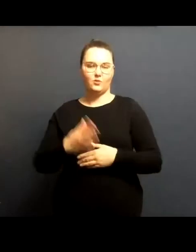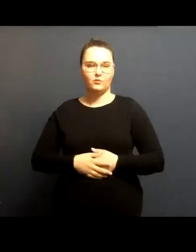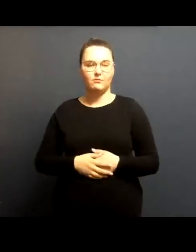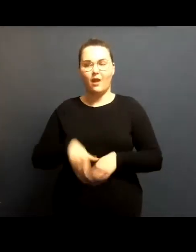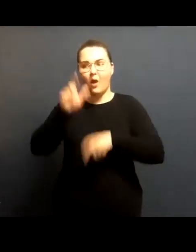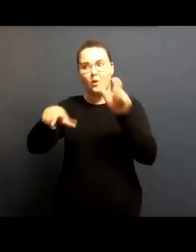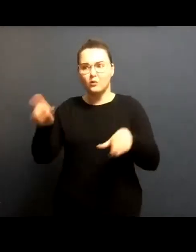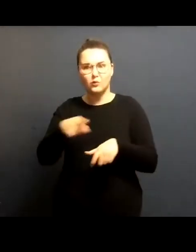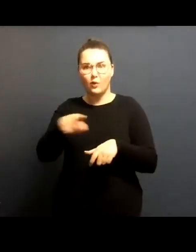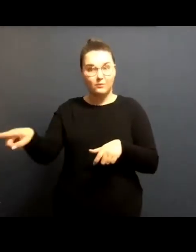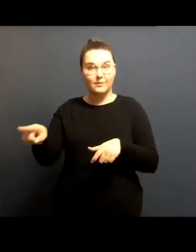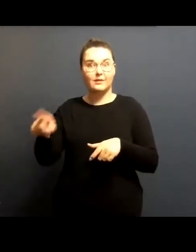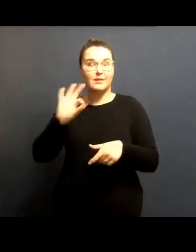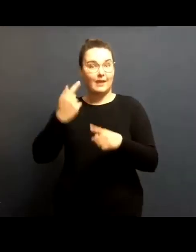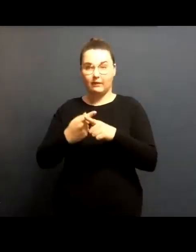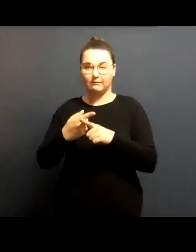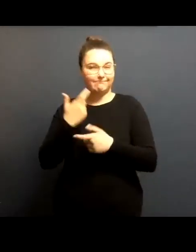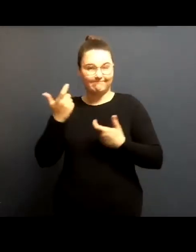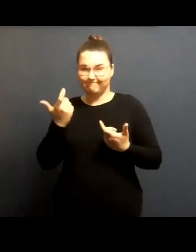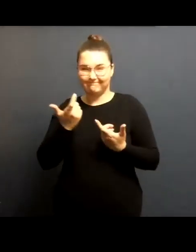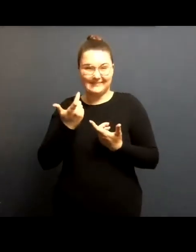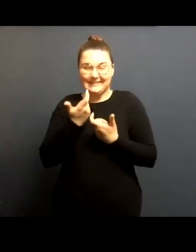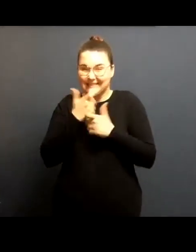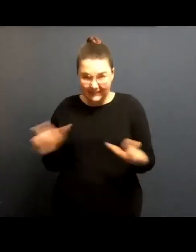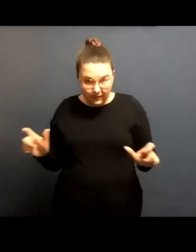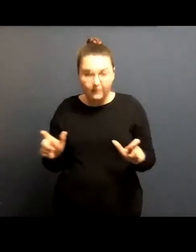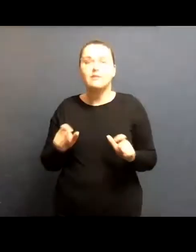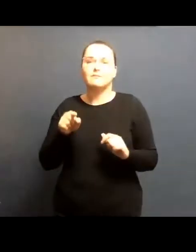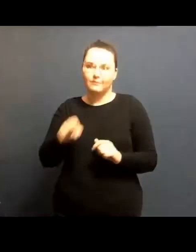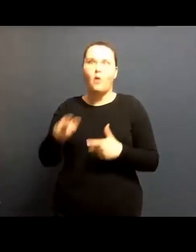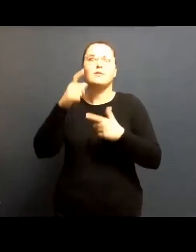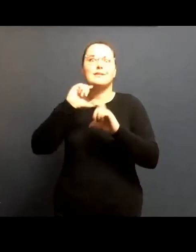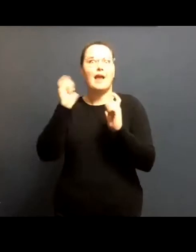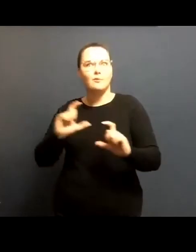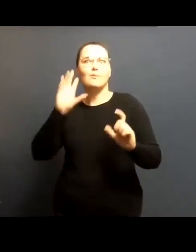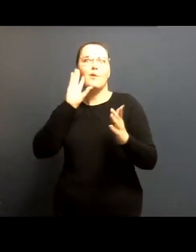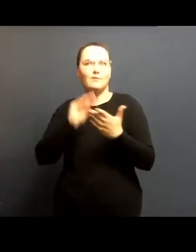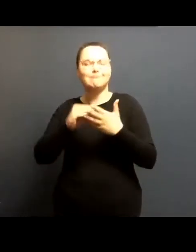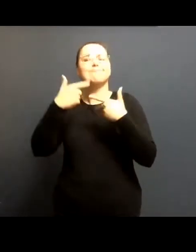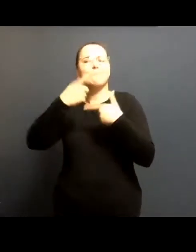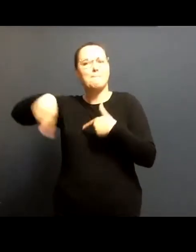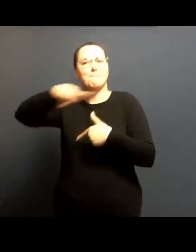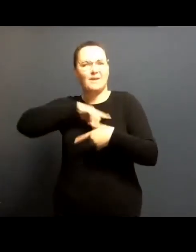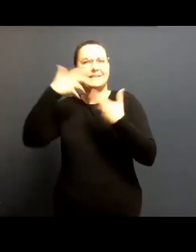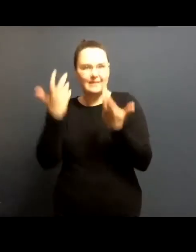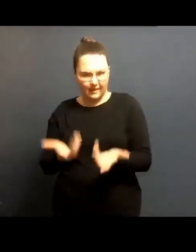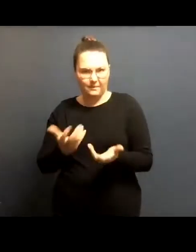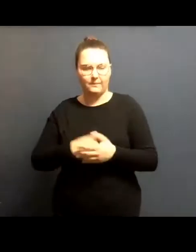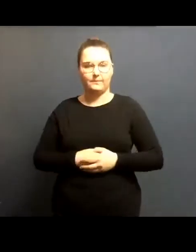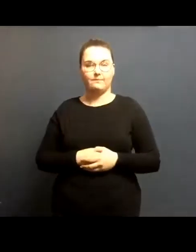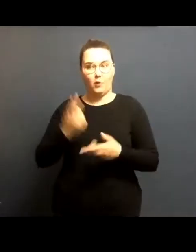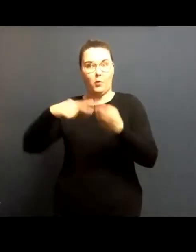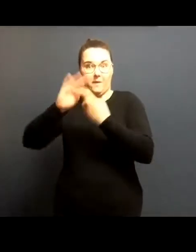twierdzą, że chcieliby je uprawiać. Tak więc to jest najczęstszy wniosek z badania mężczyzn od 65